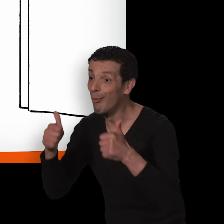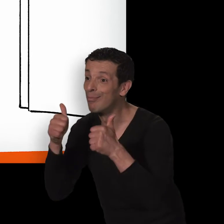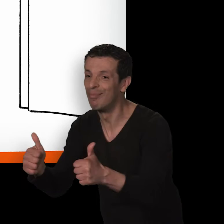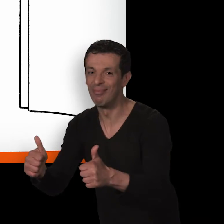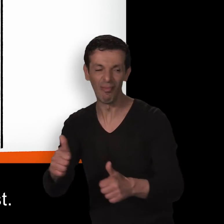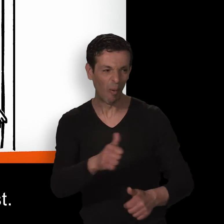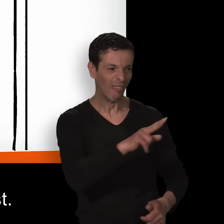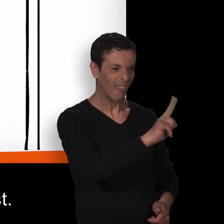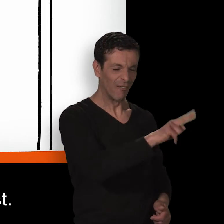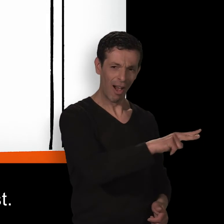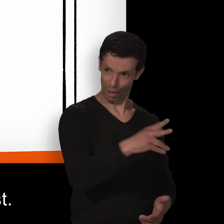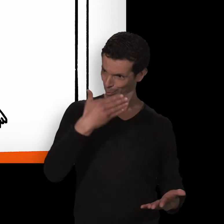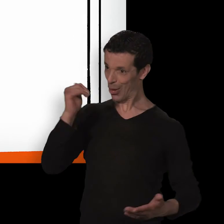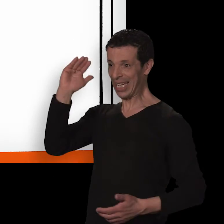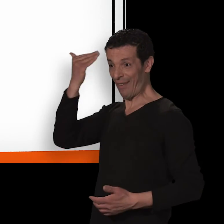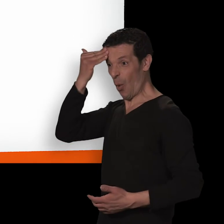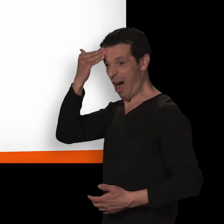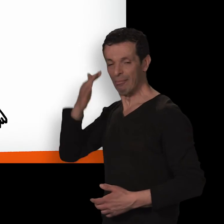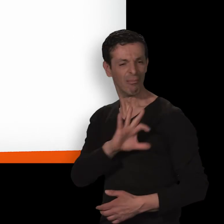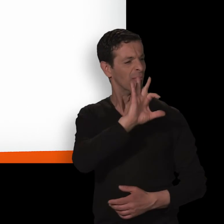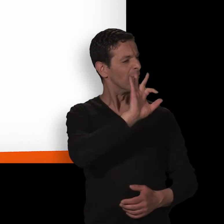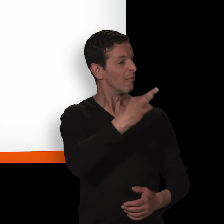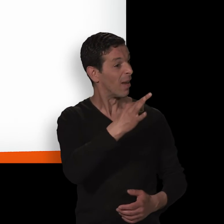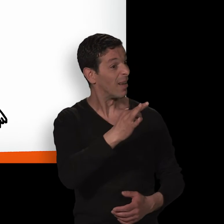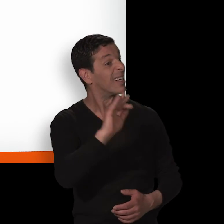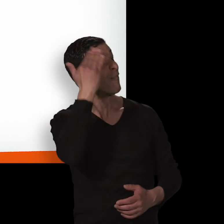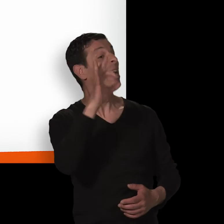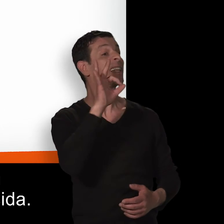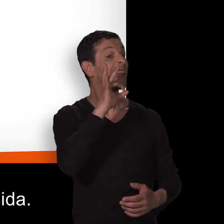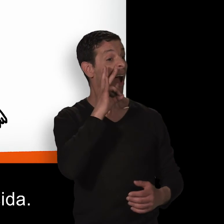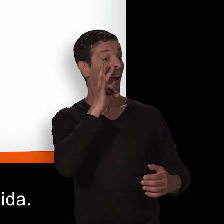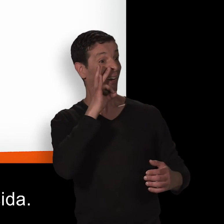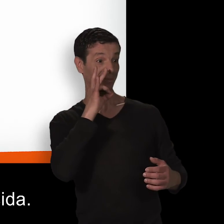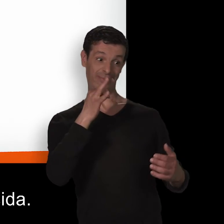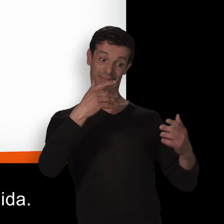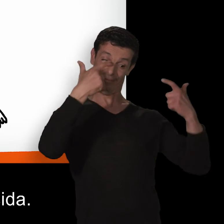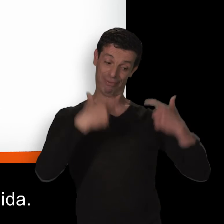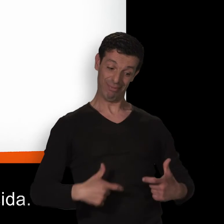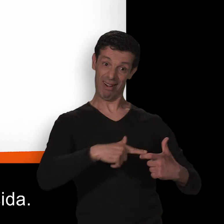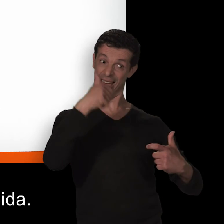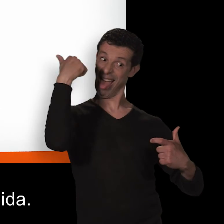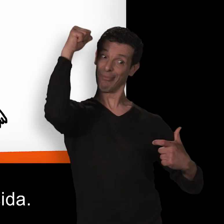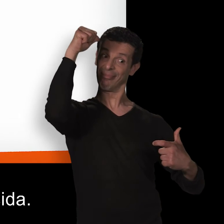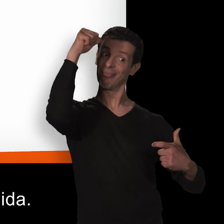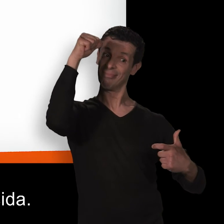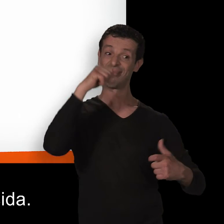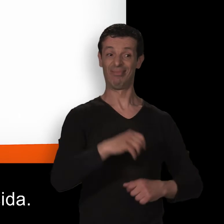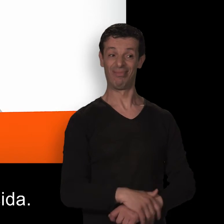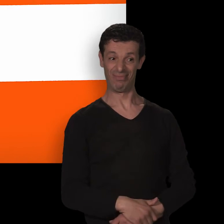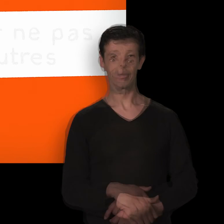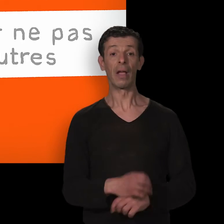Ah, tu vois, t'as bien fait de faire le test. Oui, c'est vrai. C'est mieux de savoir, non? Oui, et puis c'est la seule façon de savoir si on a ou pas le virus du